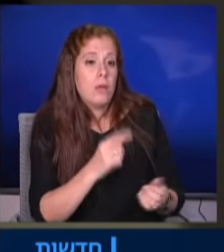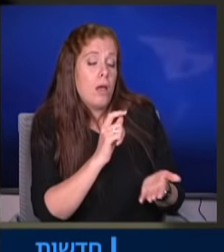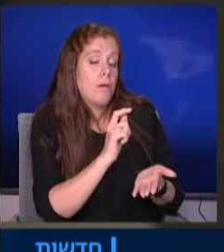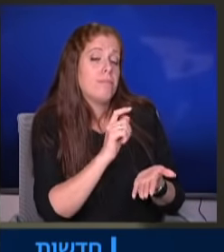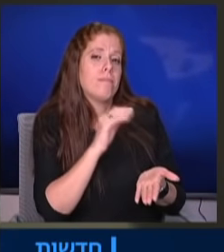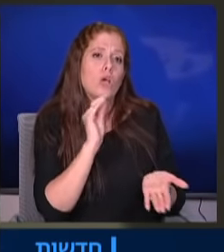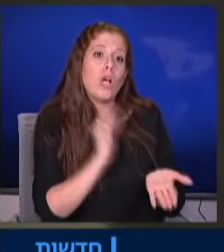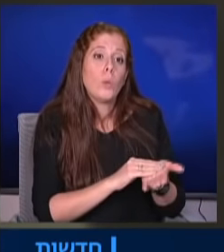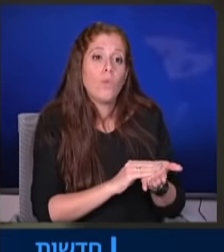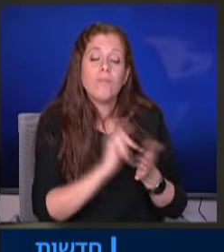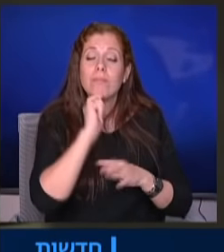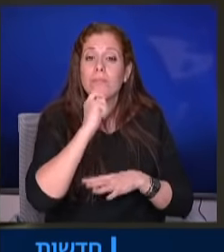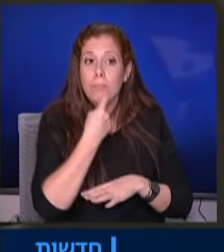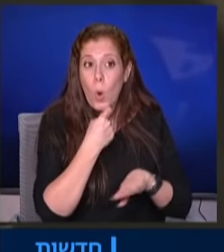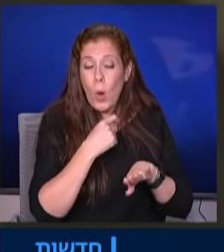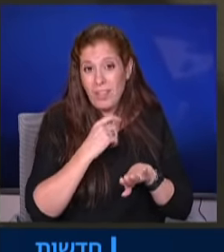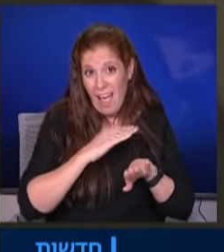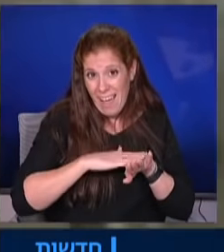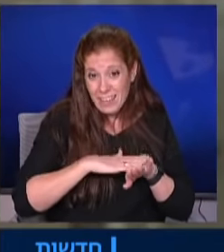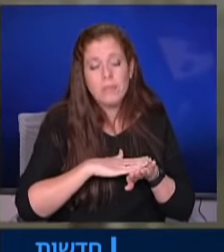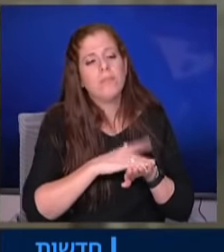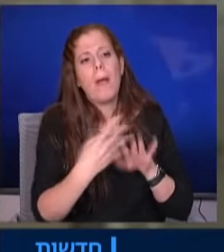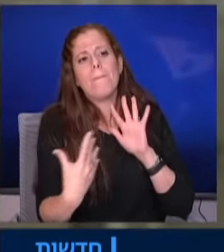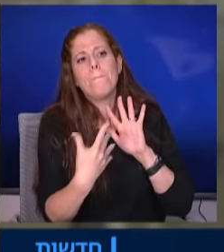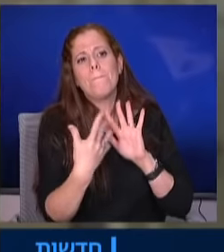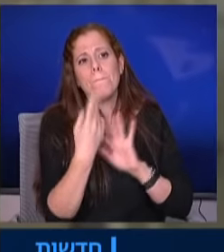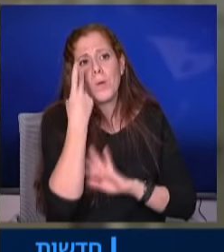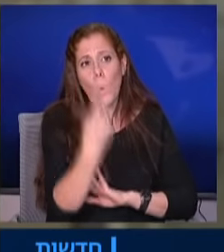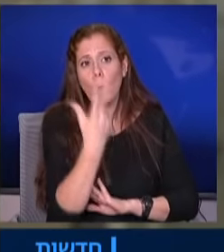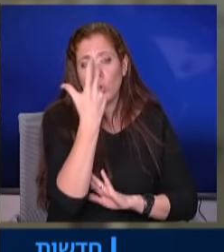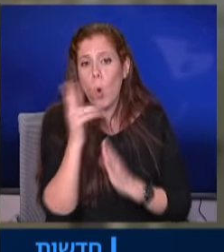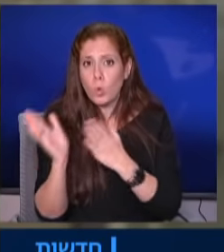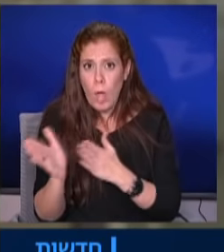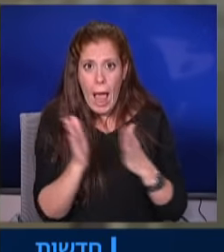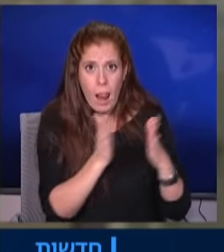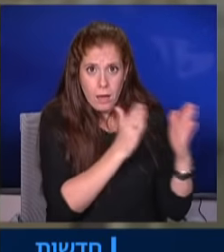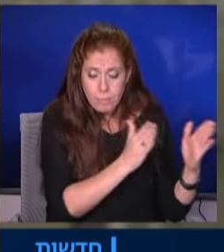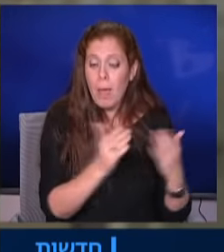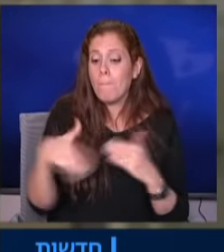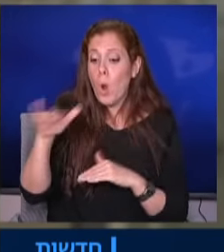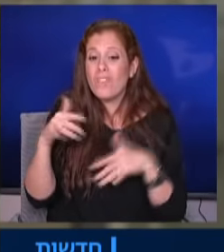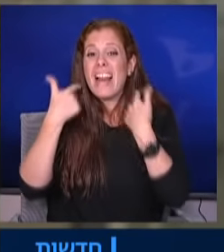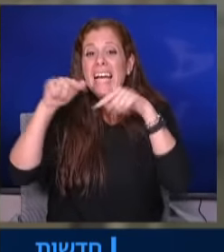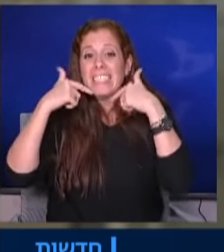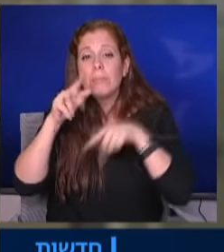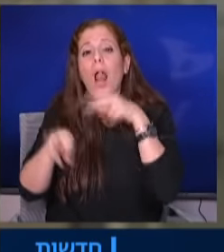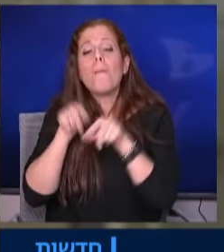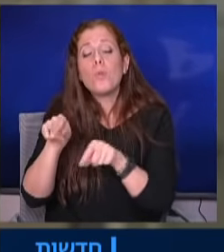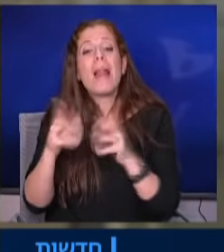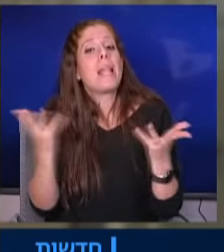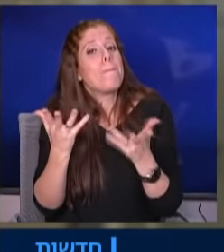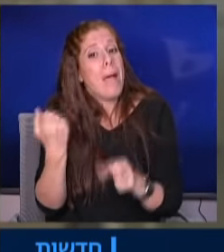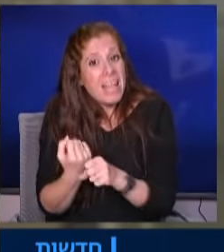האתי שלנו, שהביקור צריך להתחלק לשלושה חלקים, ובכל שלב יש הסבר למטופלת מה הולך להתבצע,